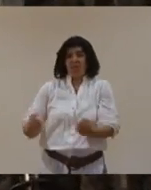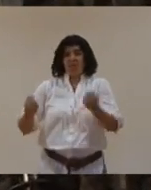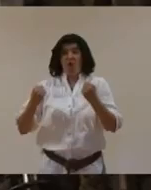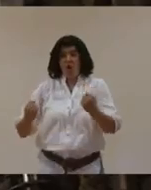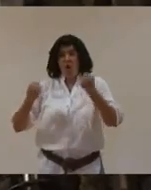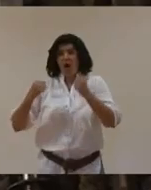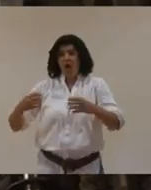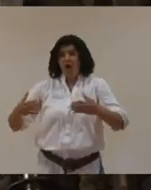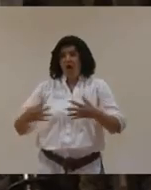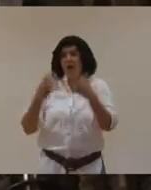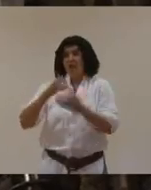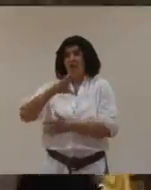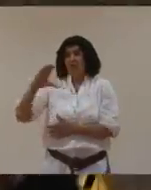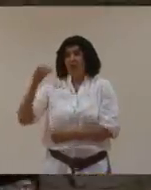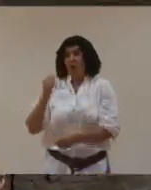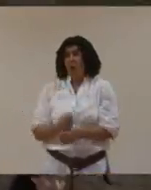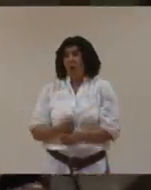guerre de Cent Ans dans le Poitou.